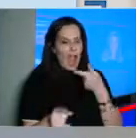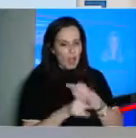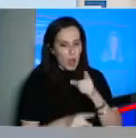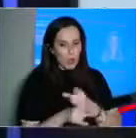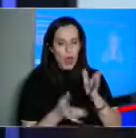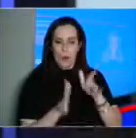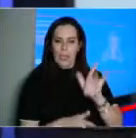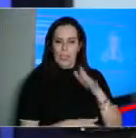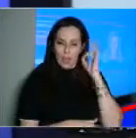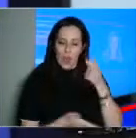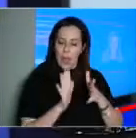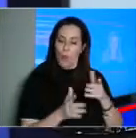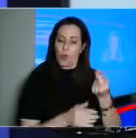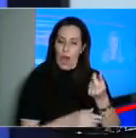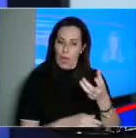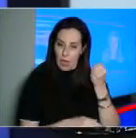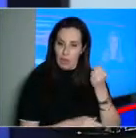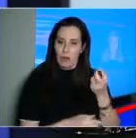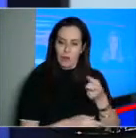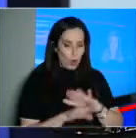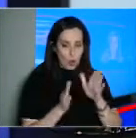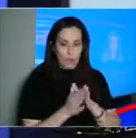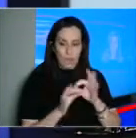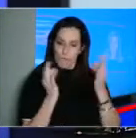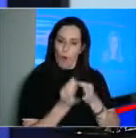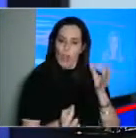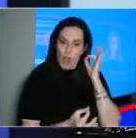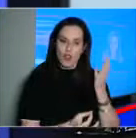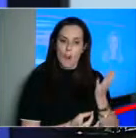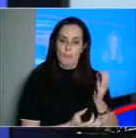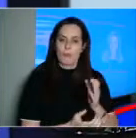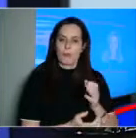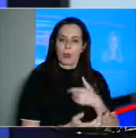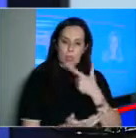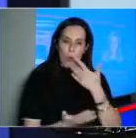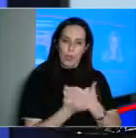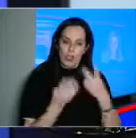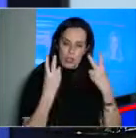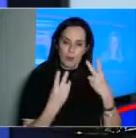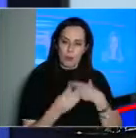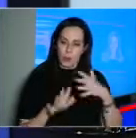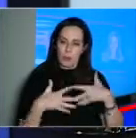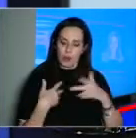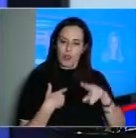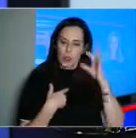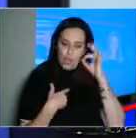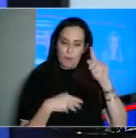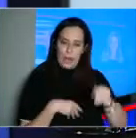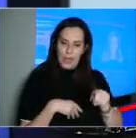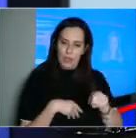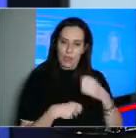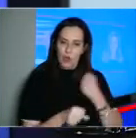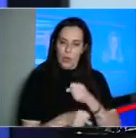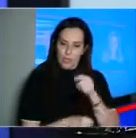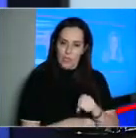אלימות נגד נשים, אלימות כלכלית, ההכנסה של זה, כל זה זה פורומים של נשים. אז אני מודה שזה חשוב, ואני מאוד שמחה שיש נשים בכנסת ישראל